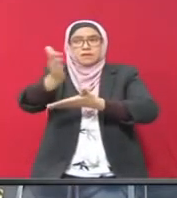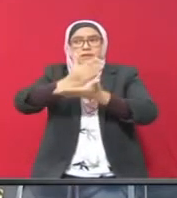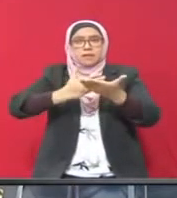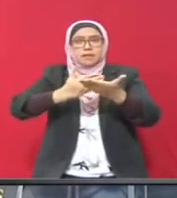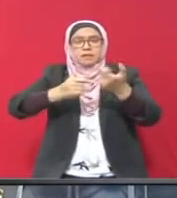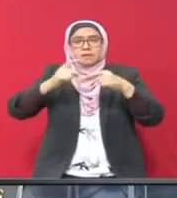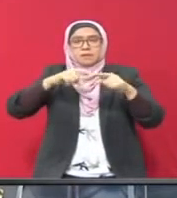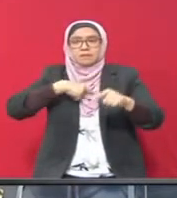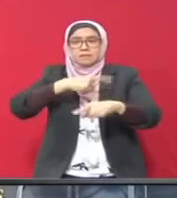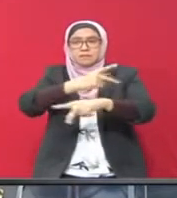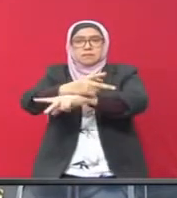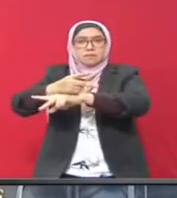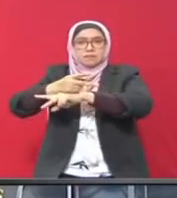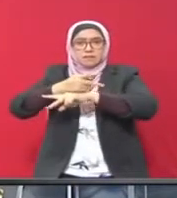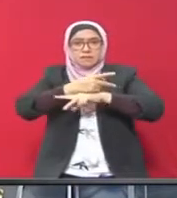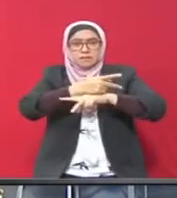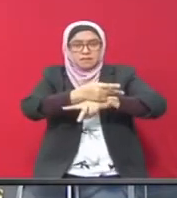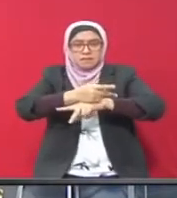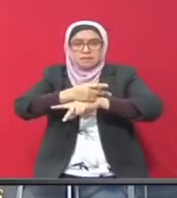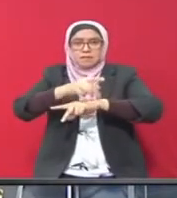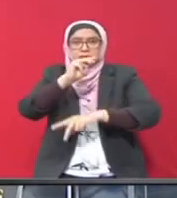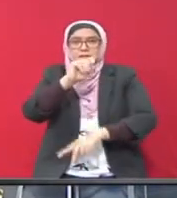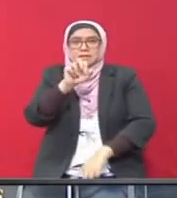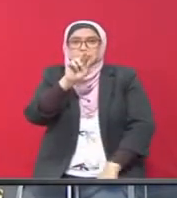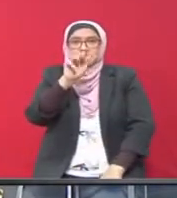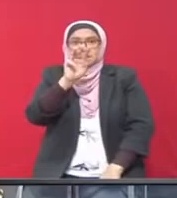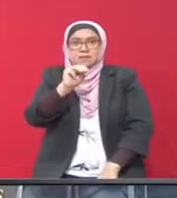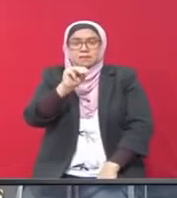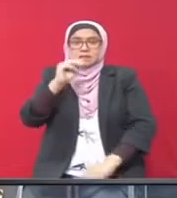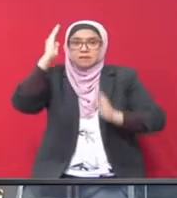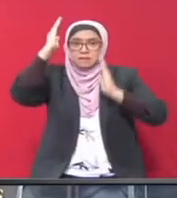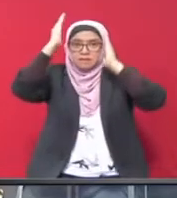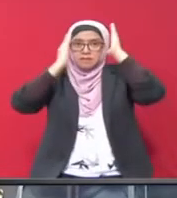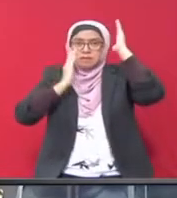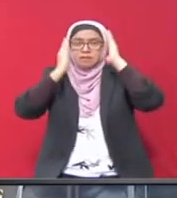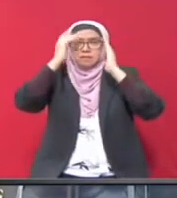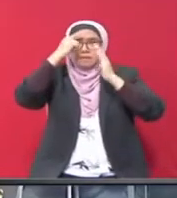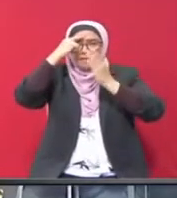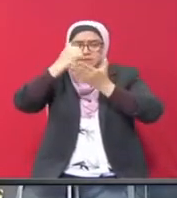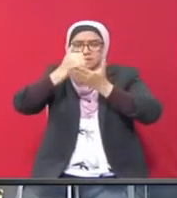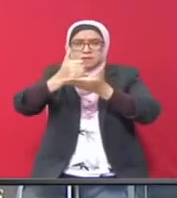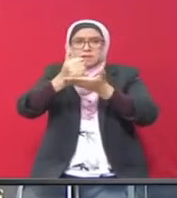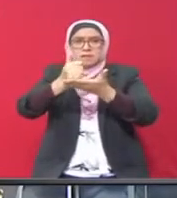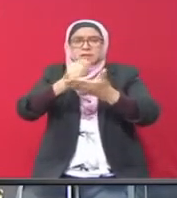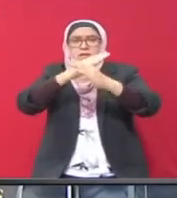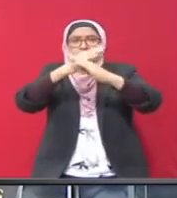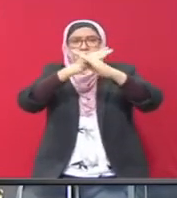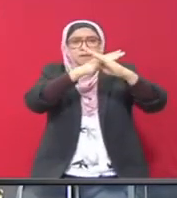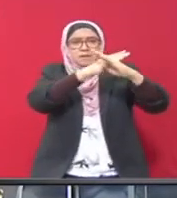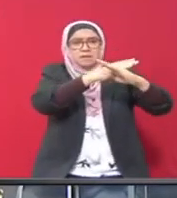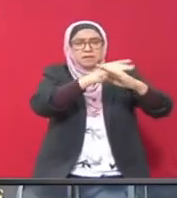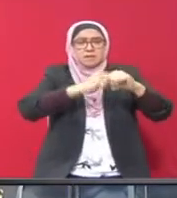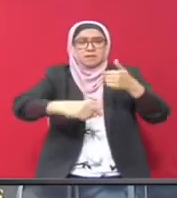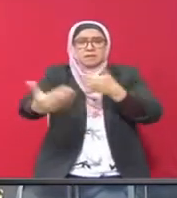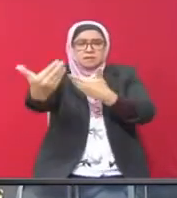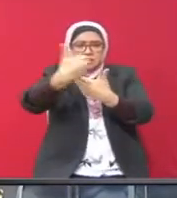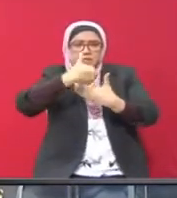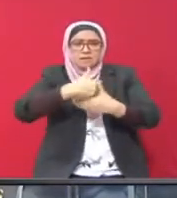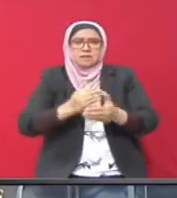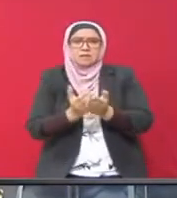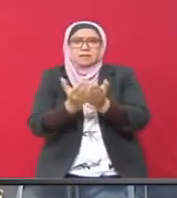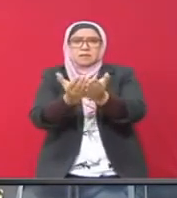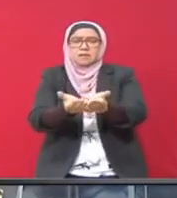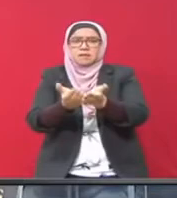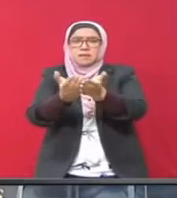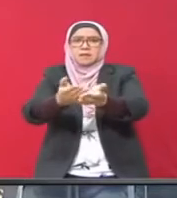dalam membantu operasi di perairan negara yang kerap kali dicoba oleh botol yang asing kita sudah bahwa negara kita